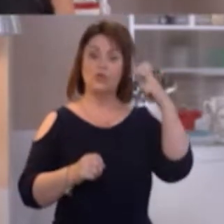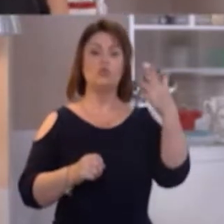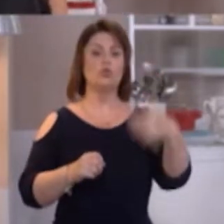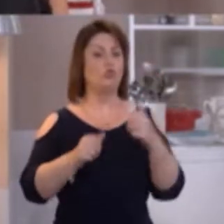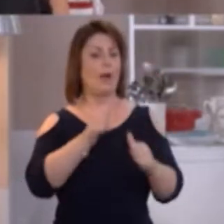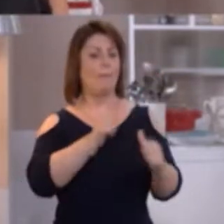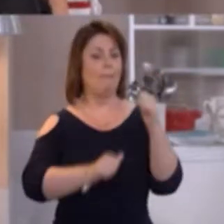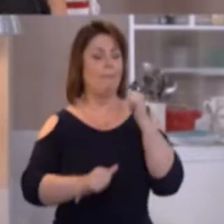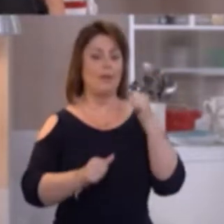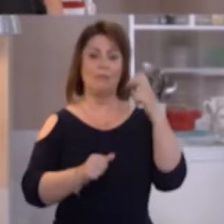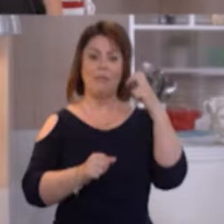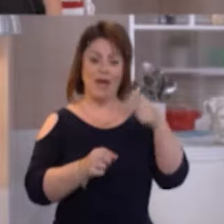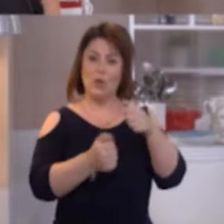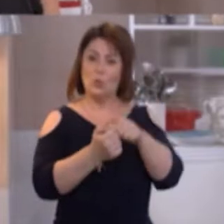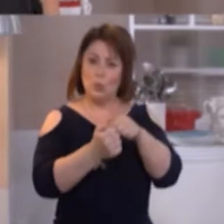preventivamente snocciolato,